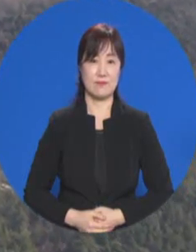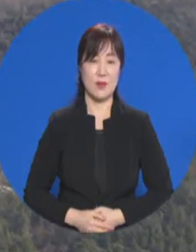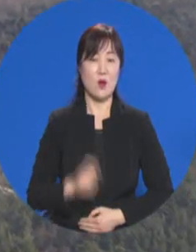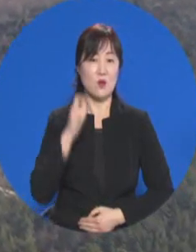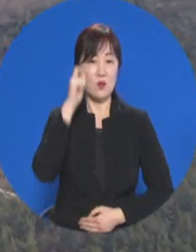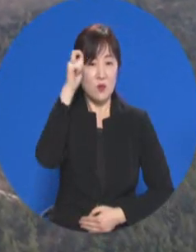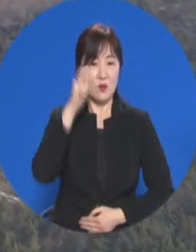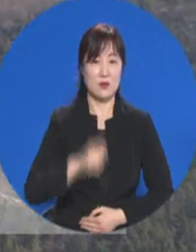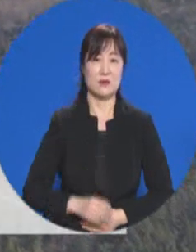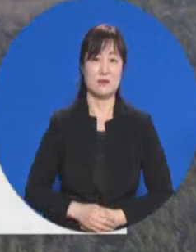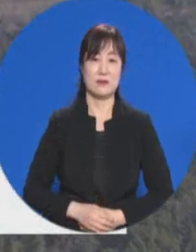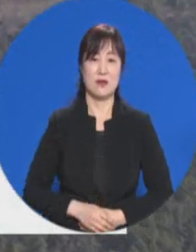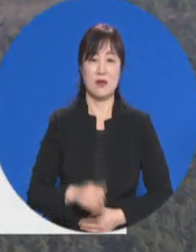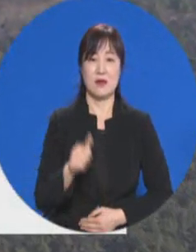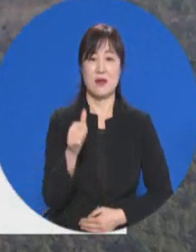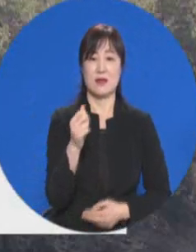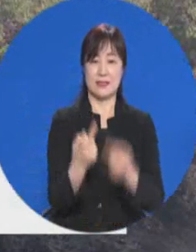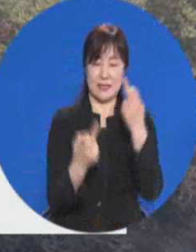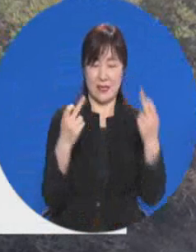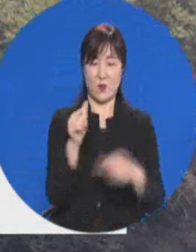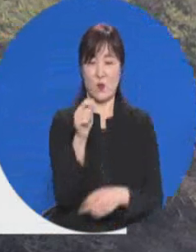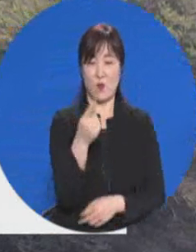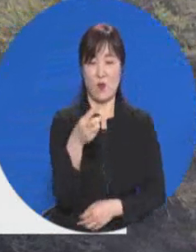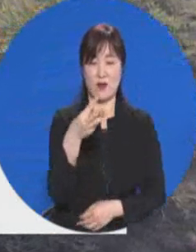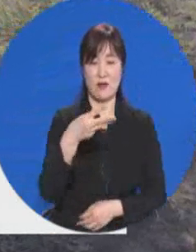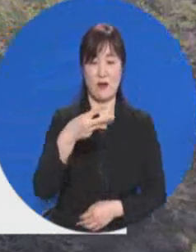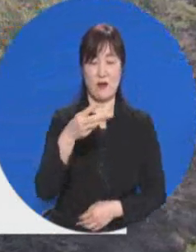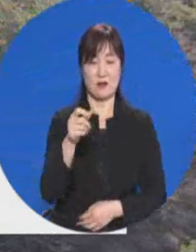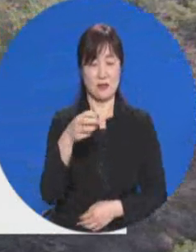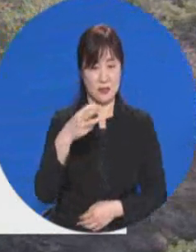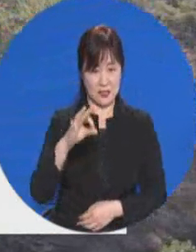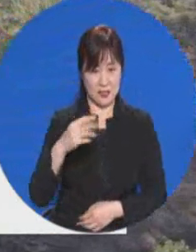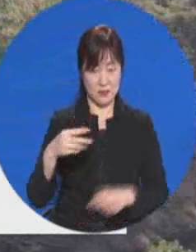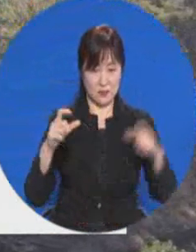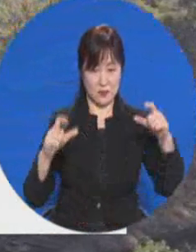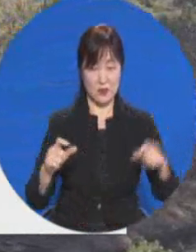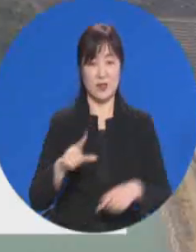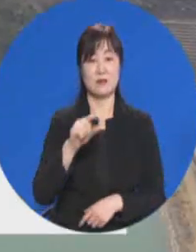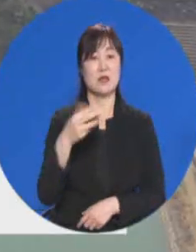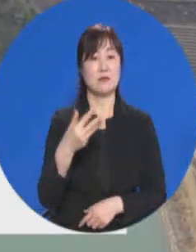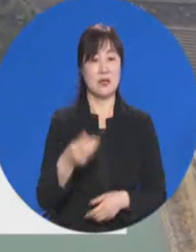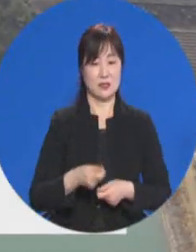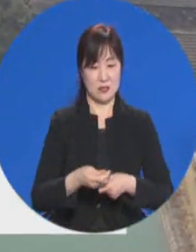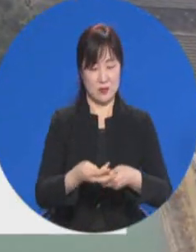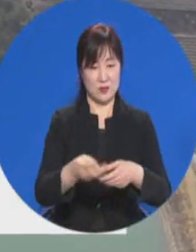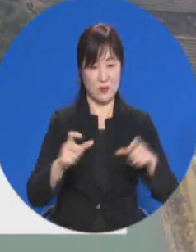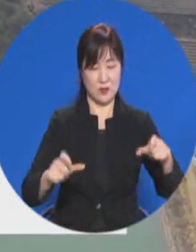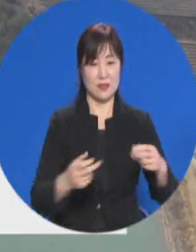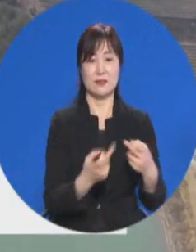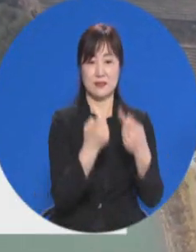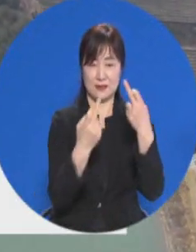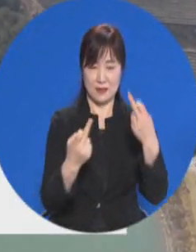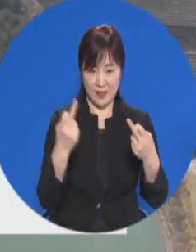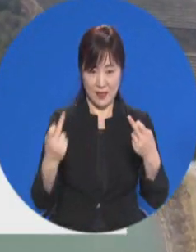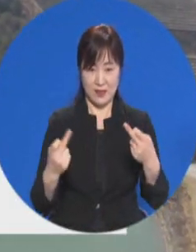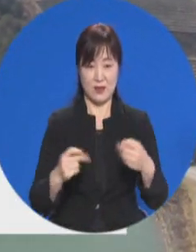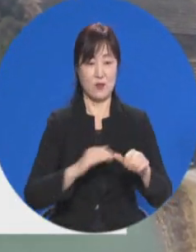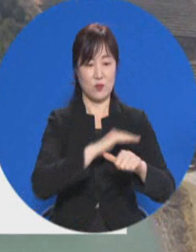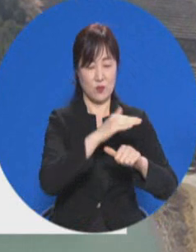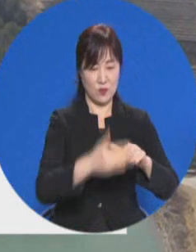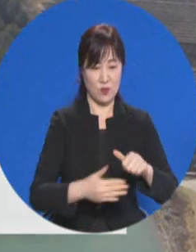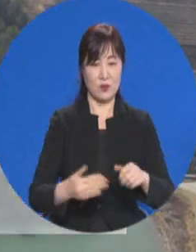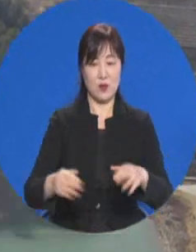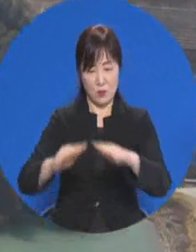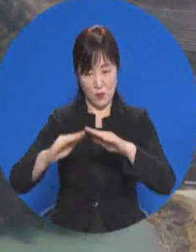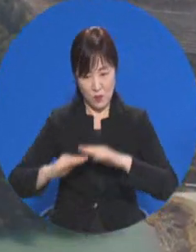부흥군 공읍 호영리의 한 야산입니다. 이 일대 6만 8천여 제곱미터 면적에 자연장지와 봉안당 등을 갖춘